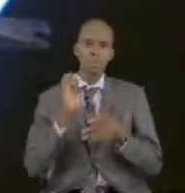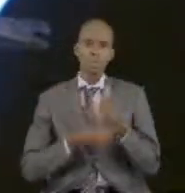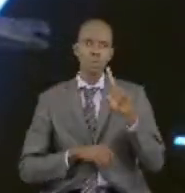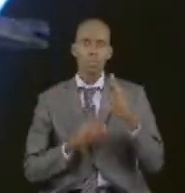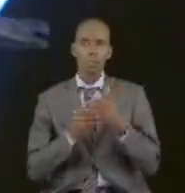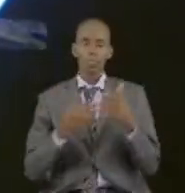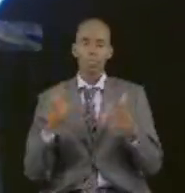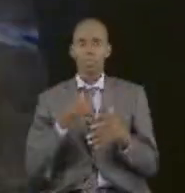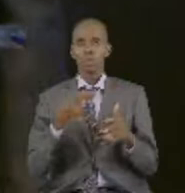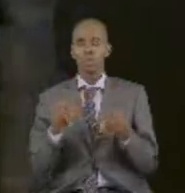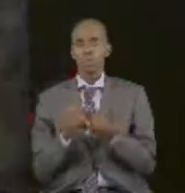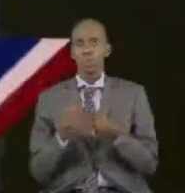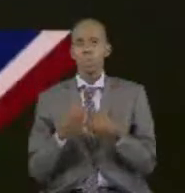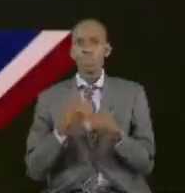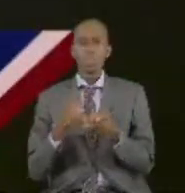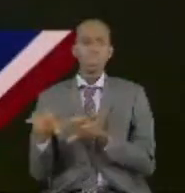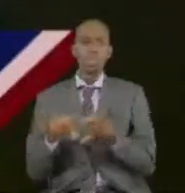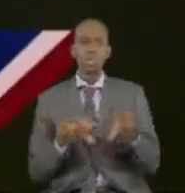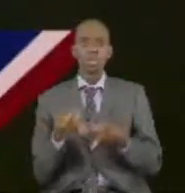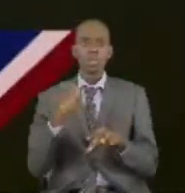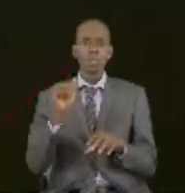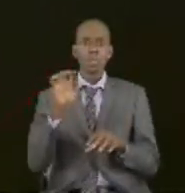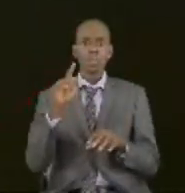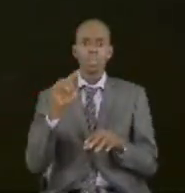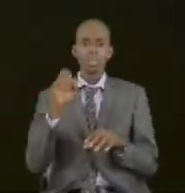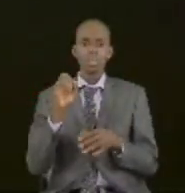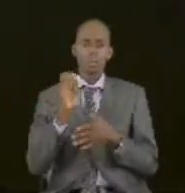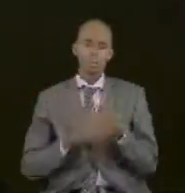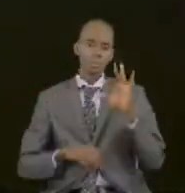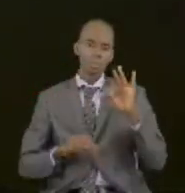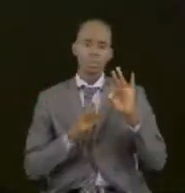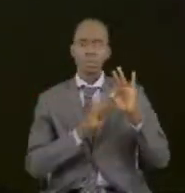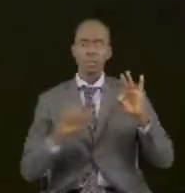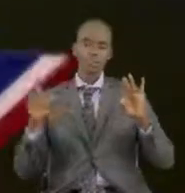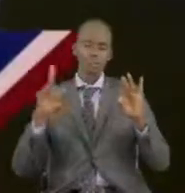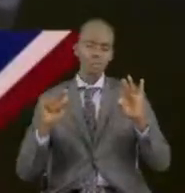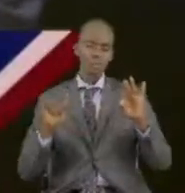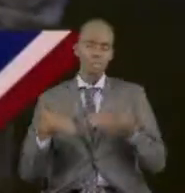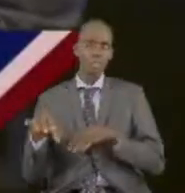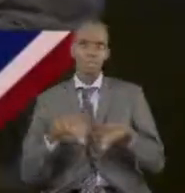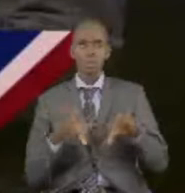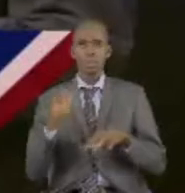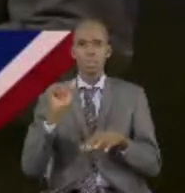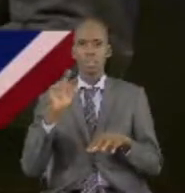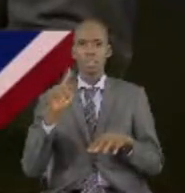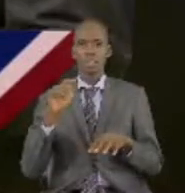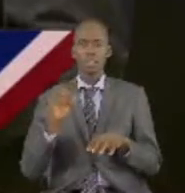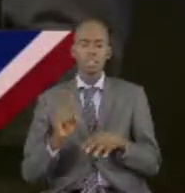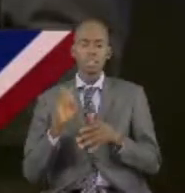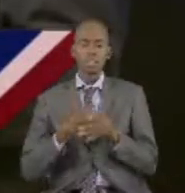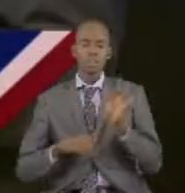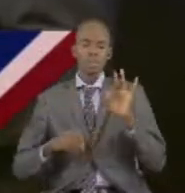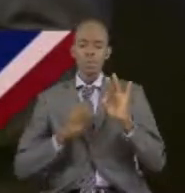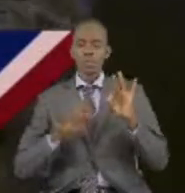à thé chap 8,9 attache à pitre 9 verser 20